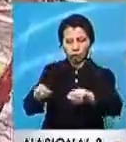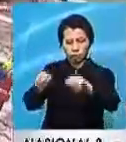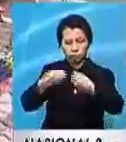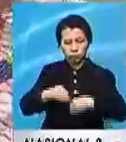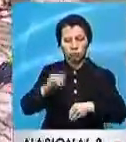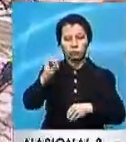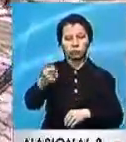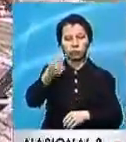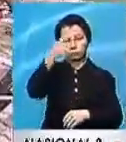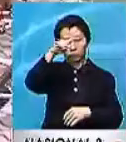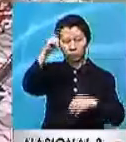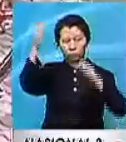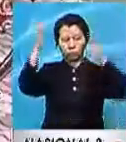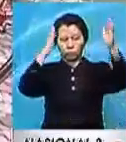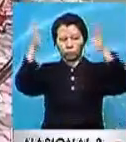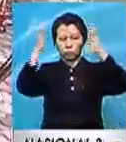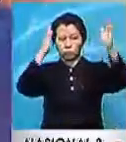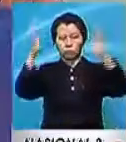buat negara.